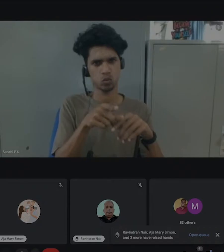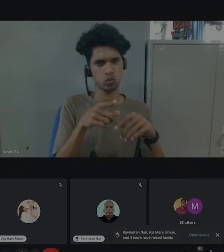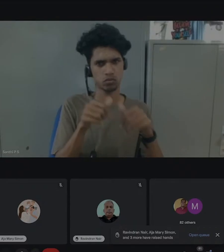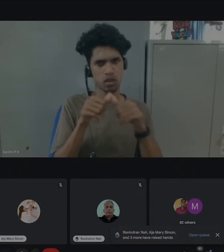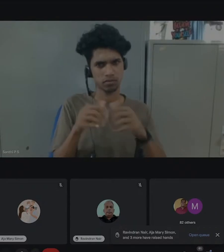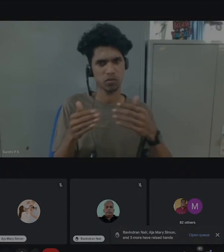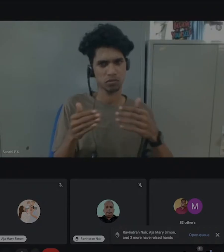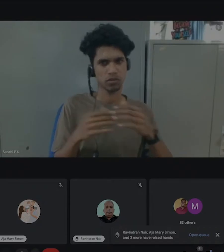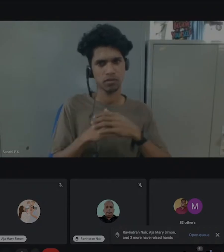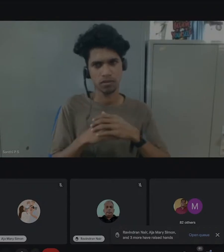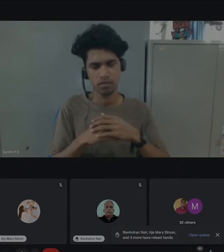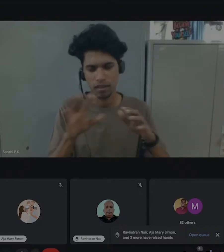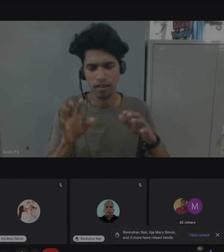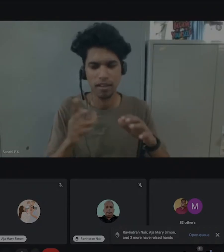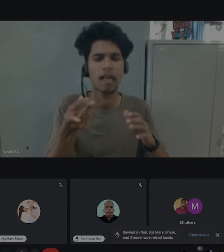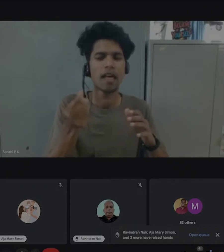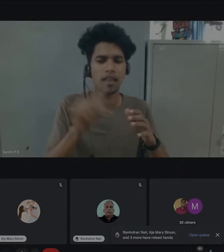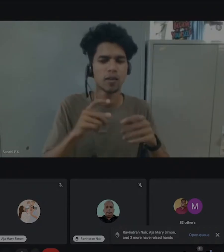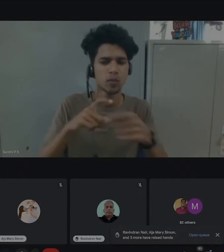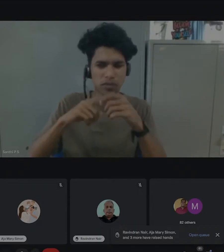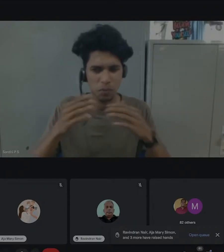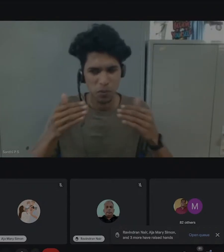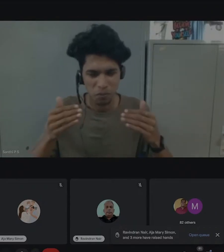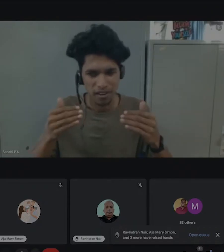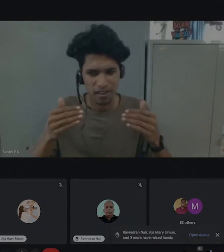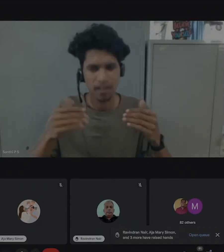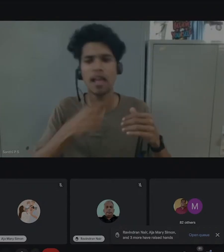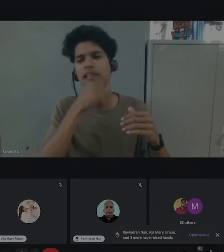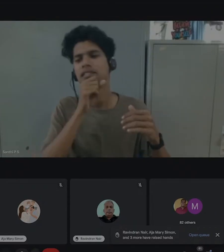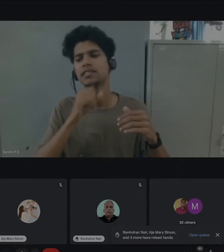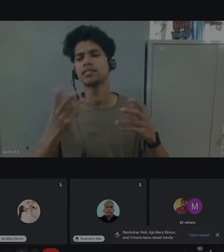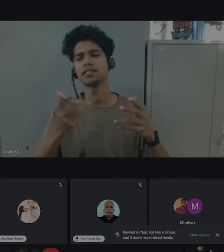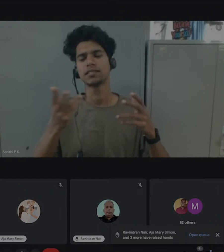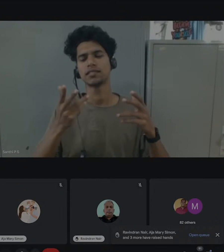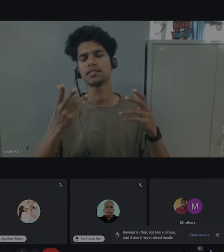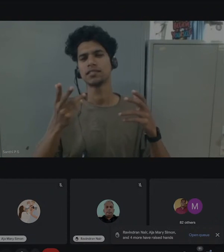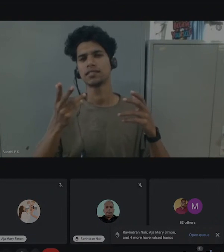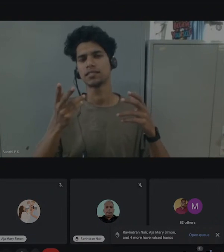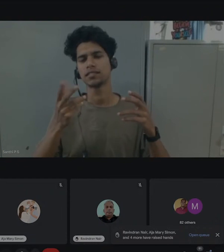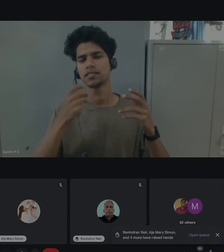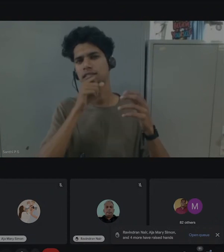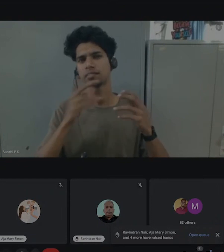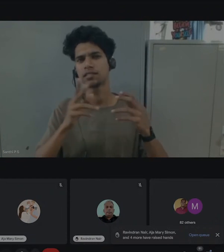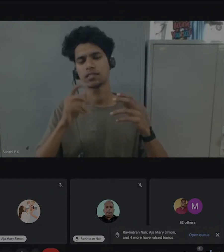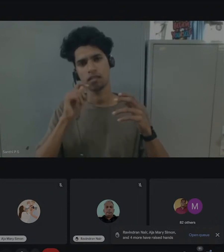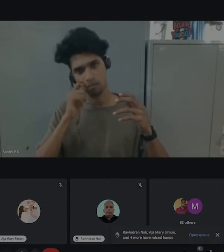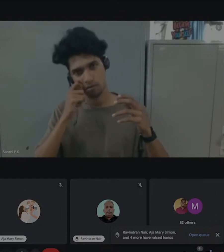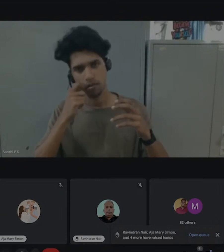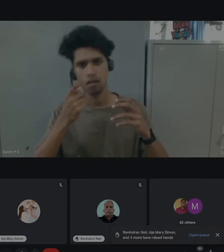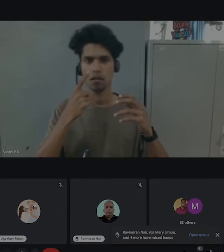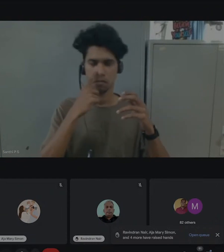ചോദ്യം കുറച്ചും കൂടെ വ്യക്തമാക്കാമായിരുന്നു. എത്ര വയസ്സുള്ള കുട്ടിയാണ്? ആൺകുട്ടിയാണോ